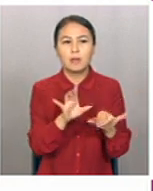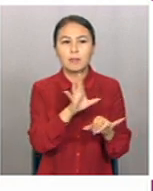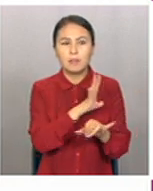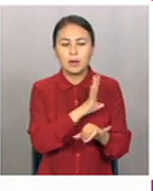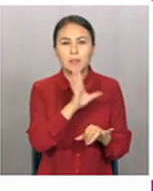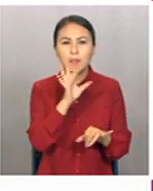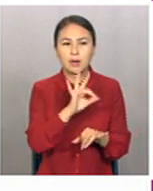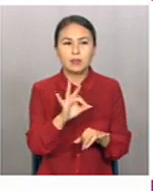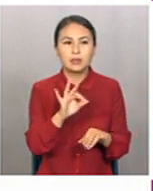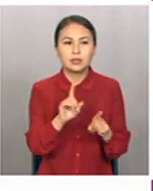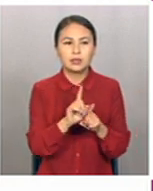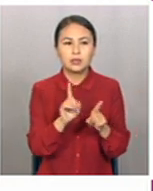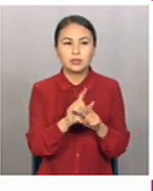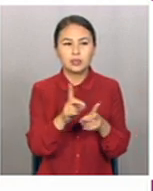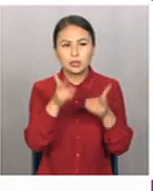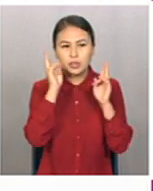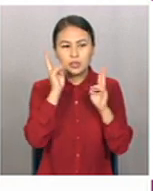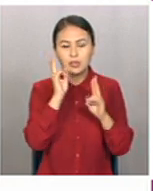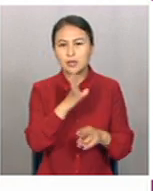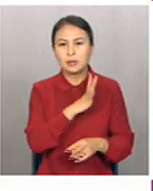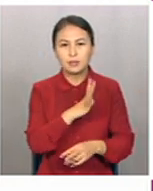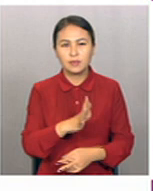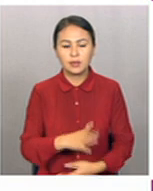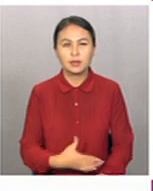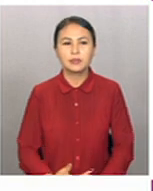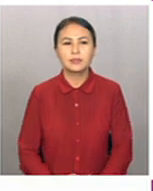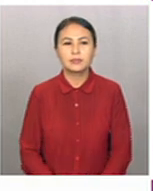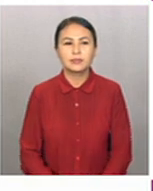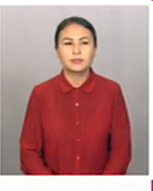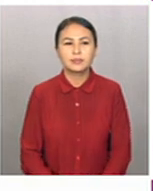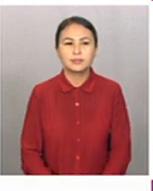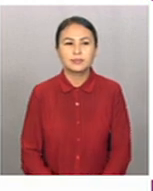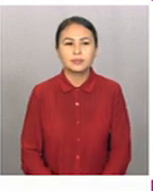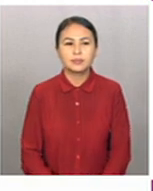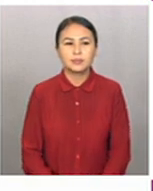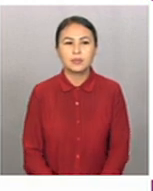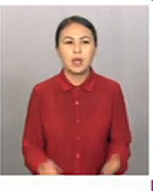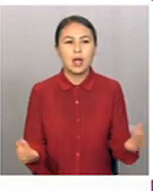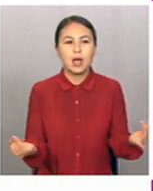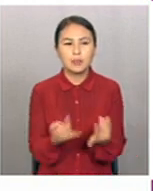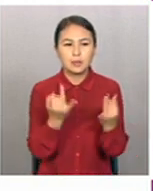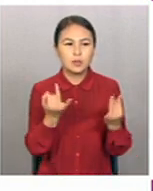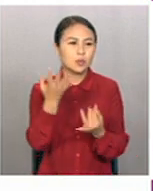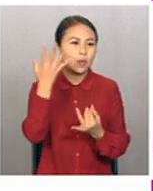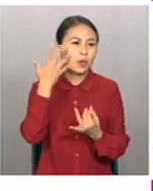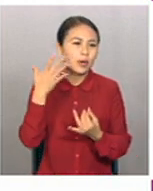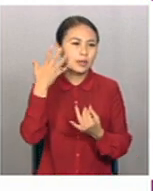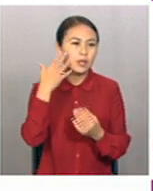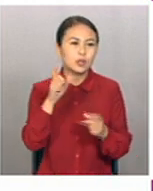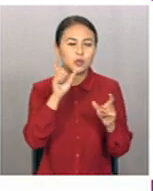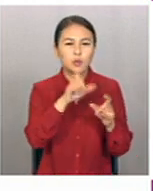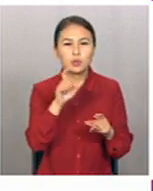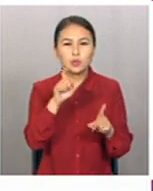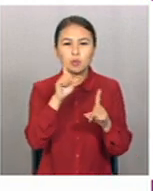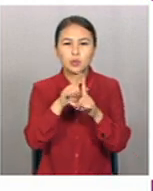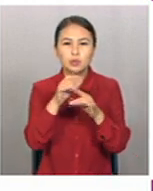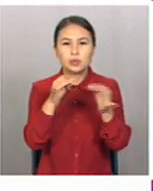бірақ шаштараз болмайды екен. Әңгімелесу кезінде адамның сөзін бөлуге